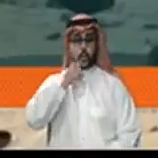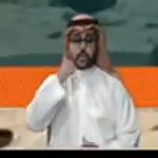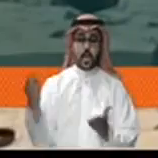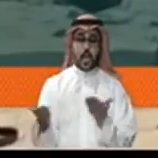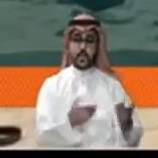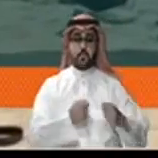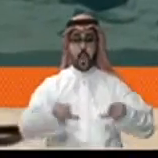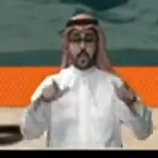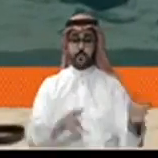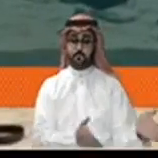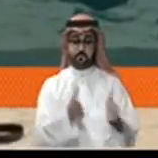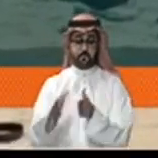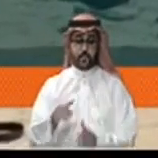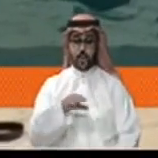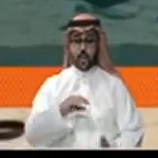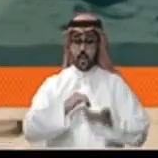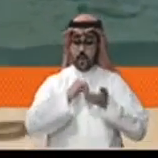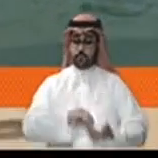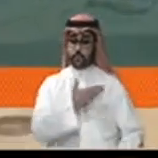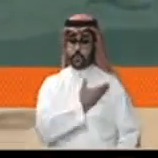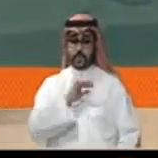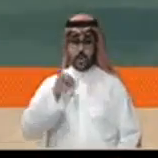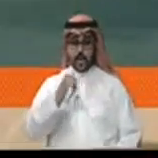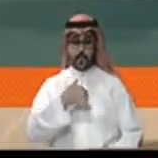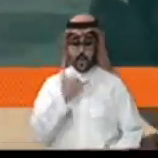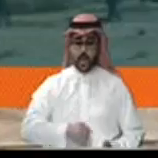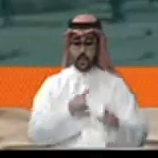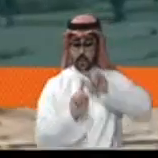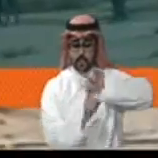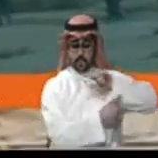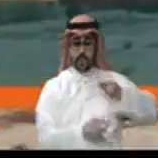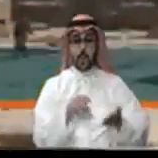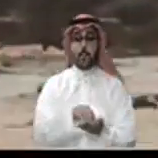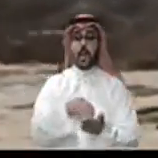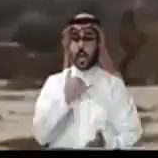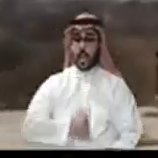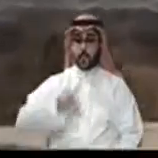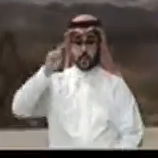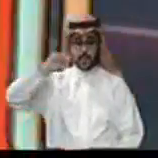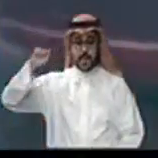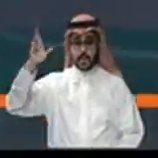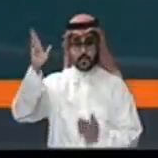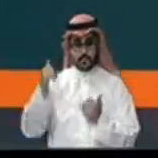مقاتلات التحالف العربي تشن سلسلة غارات على مواقع حوثية في صعدة.